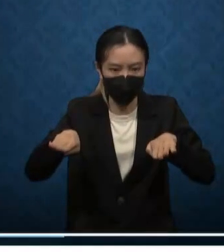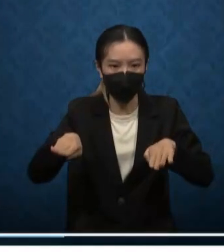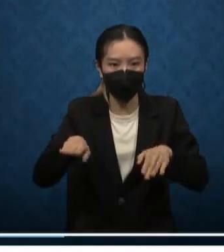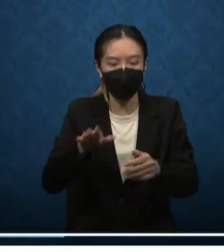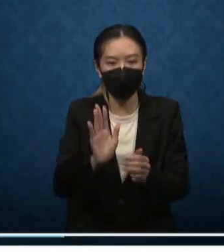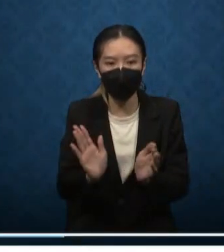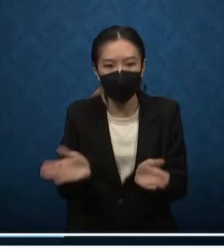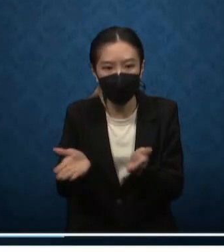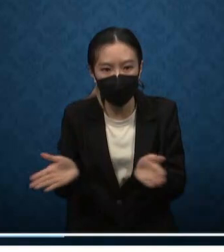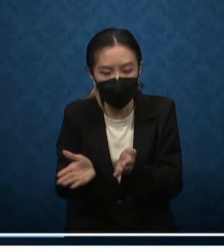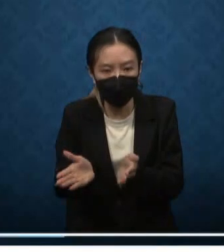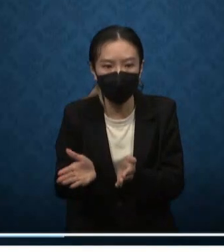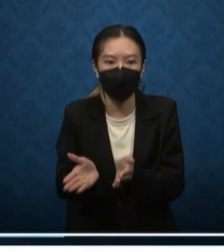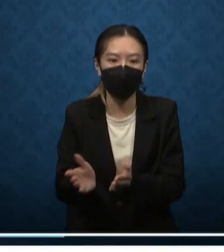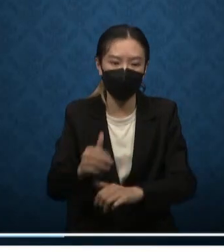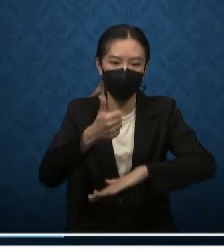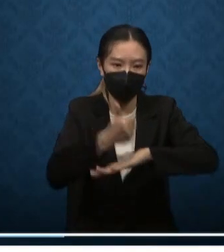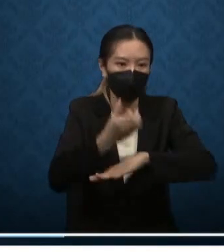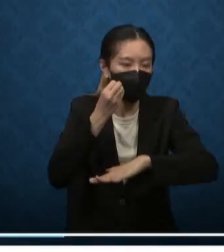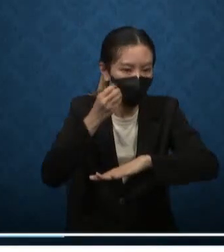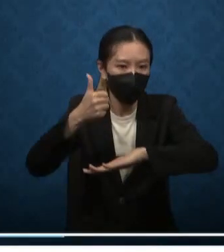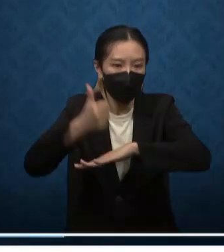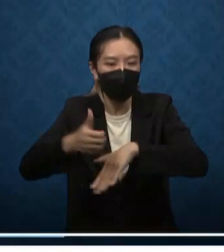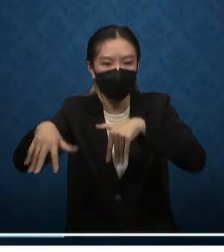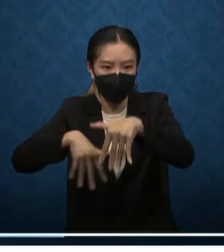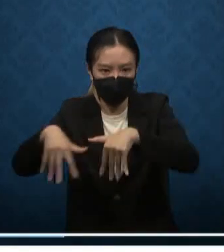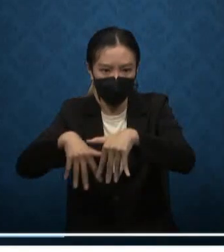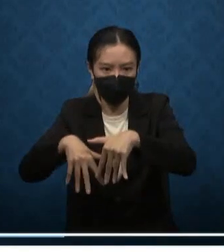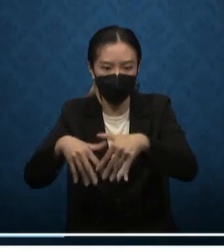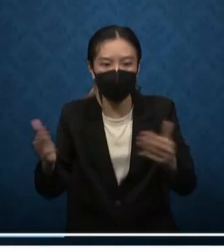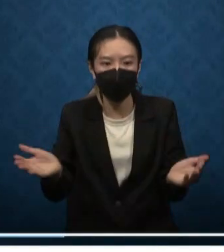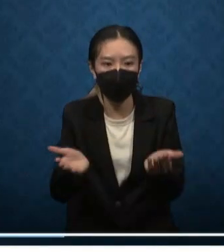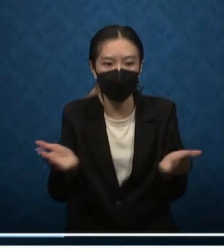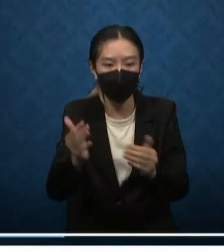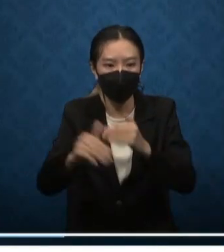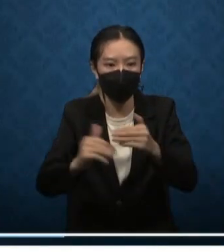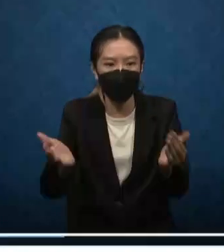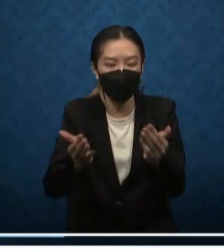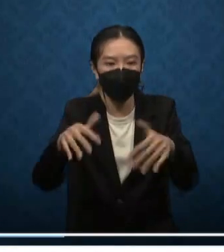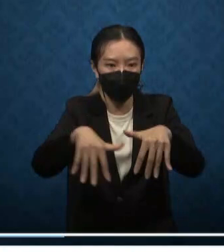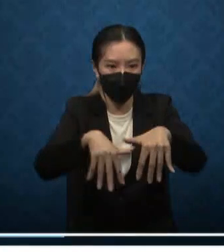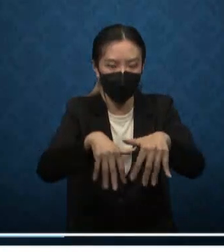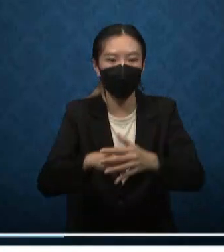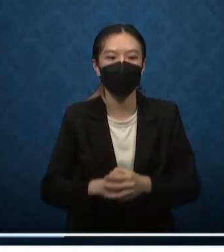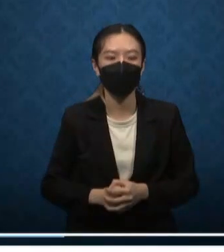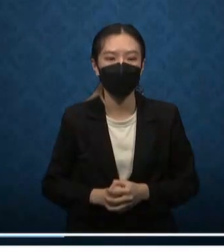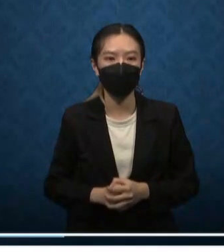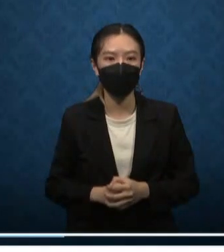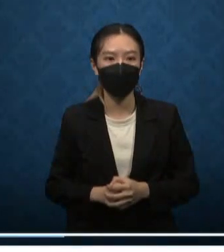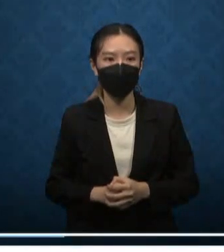บ้านในการทำหน้าที่ขับเคลื่อนสสปชในพื้นที่โดยในส่วนของการประเมินผลการปฏิบัติงาน